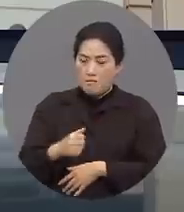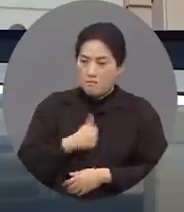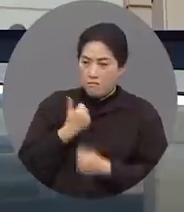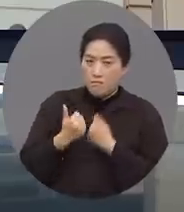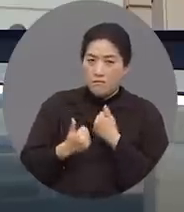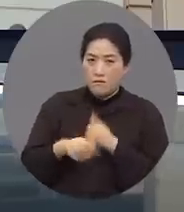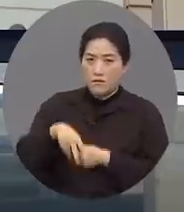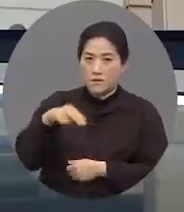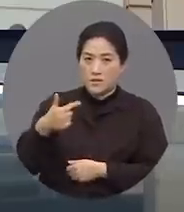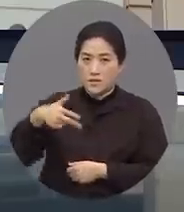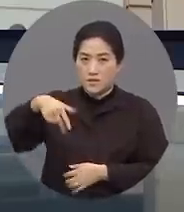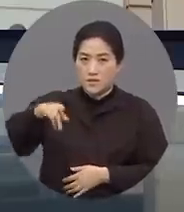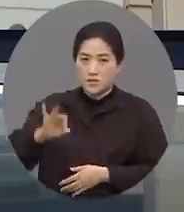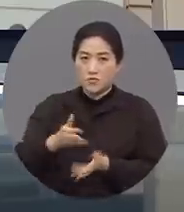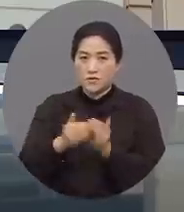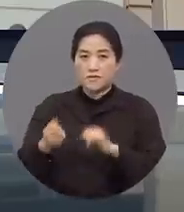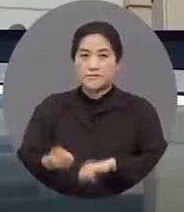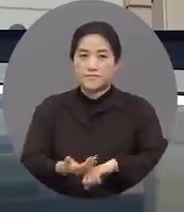신재훈 기자가 취재했습니다.